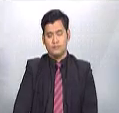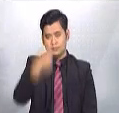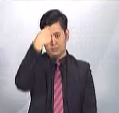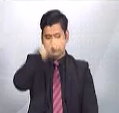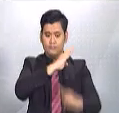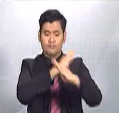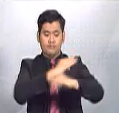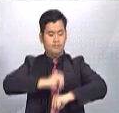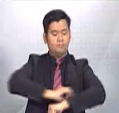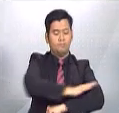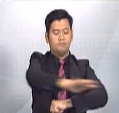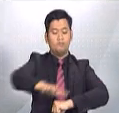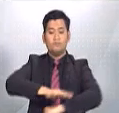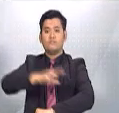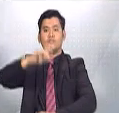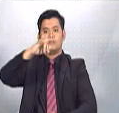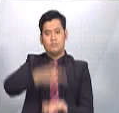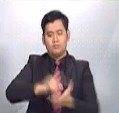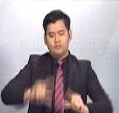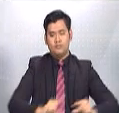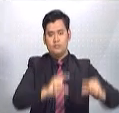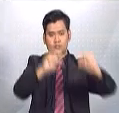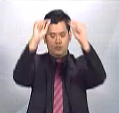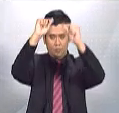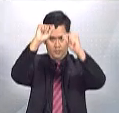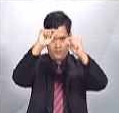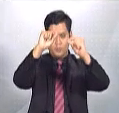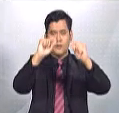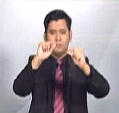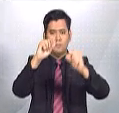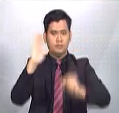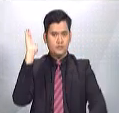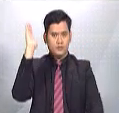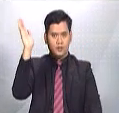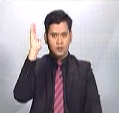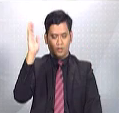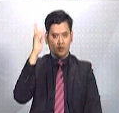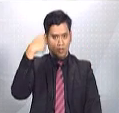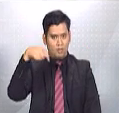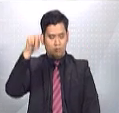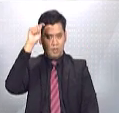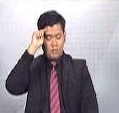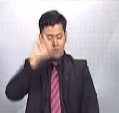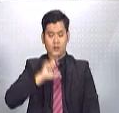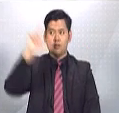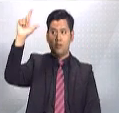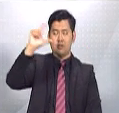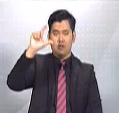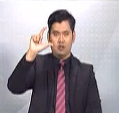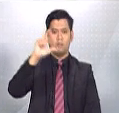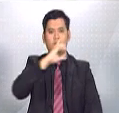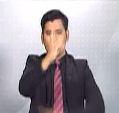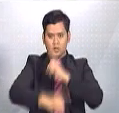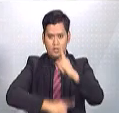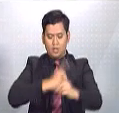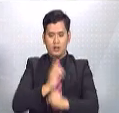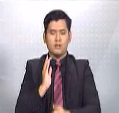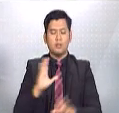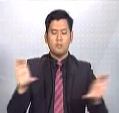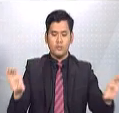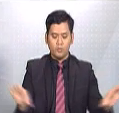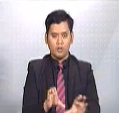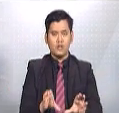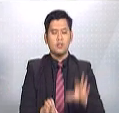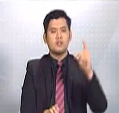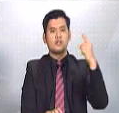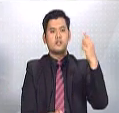Bagi mencegah penularan COVID-19, Persidangan Pemikiran dan Tamadun Islam Sedunia WCIT ke-6 yang dijadual berlangsung pada 9 hingga